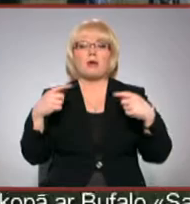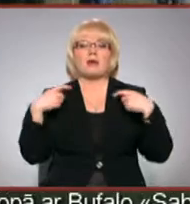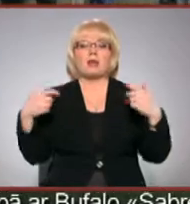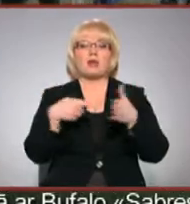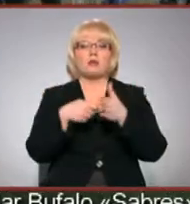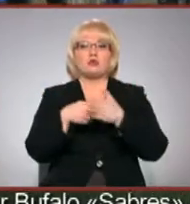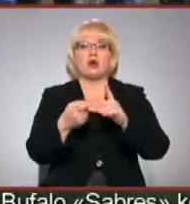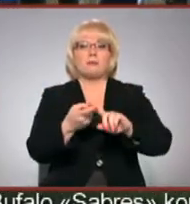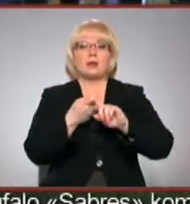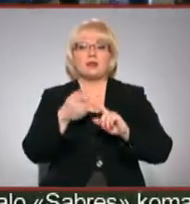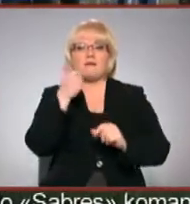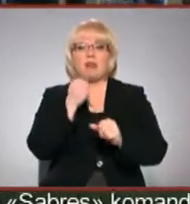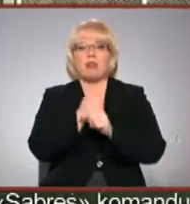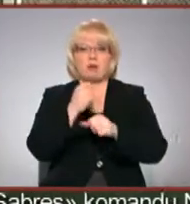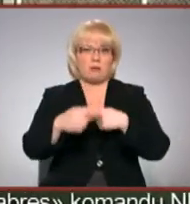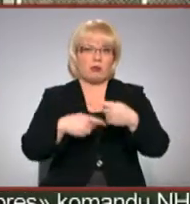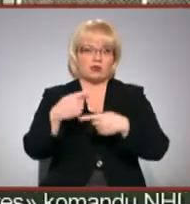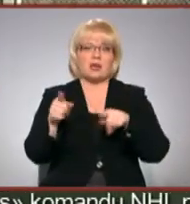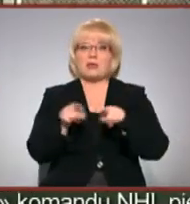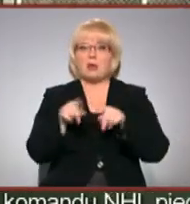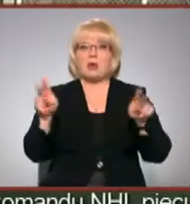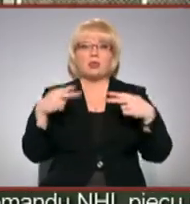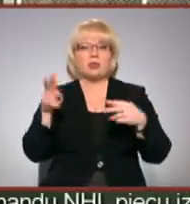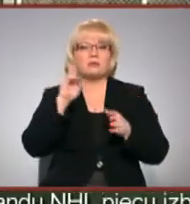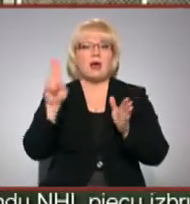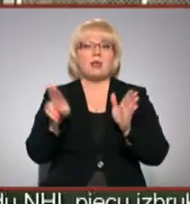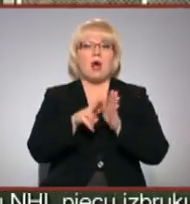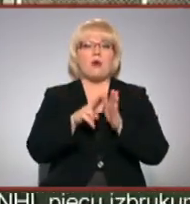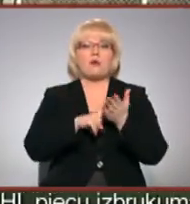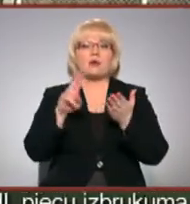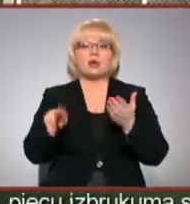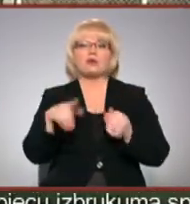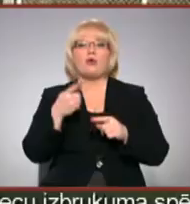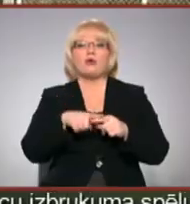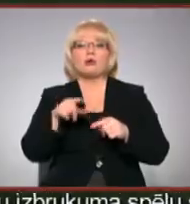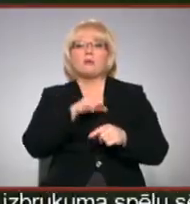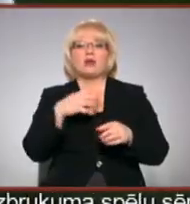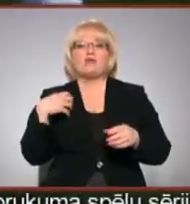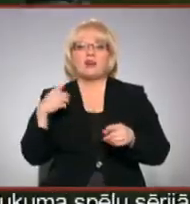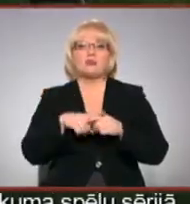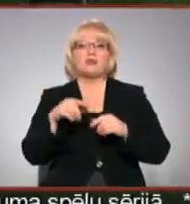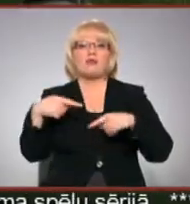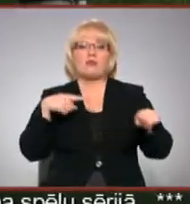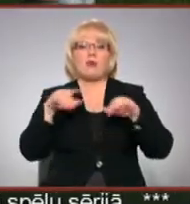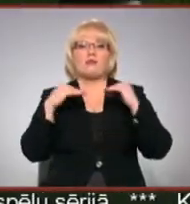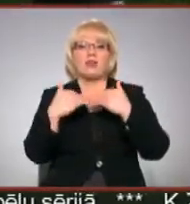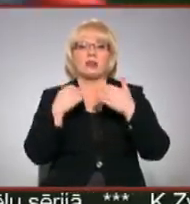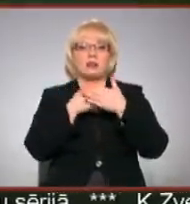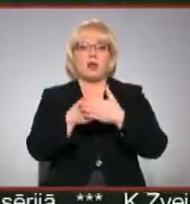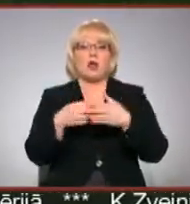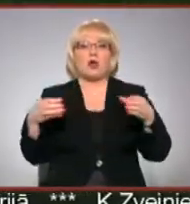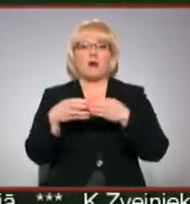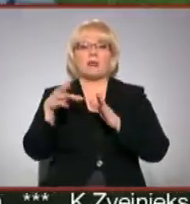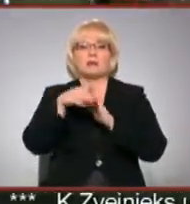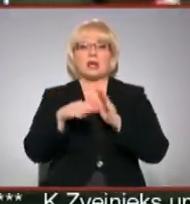sponsora piesaista vēl ir darba procesā. Tāpat klubs paļaujas uz pašvaldības un Latvijas futbola federācijas atbalstu. Komandas sastāvā ir